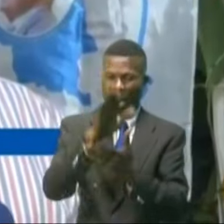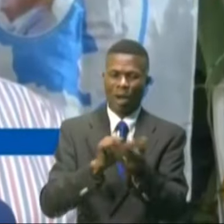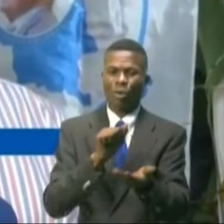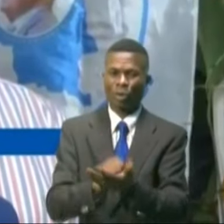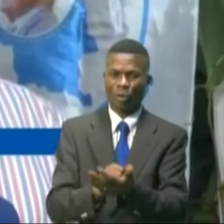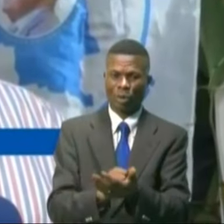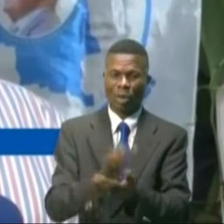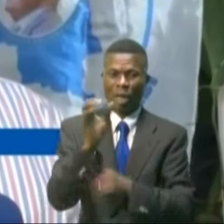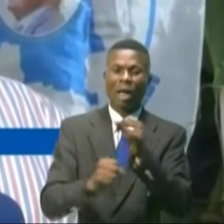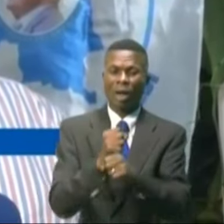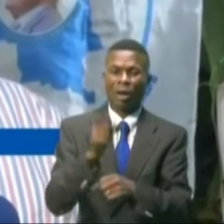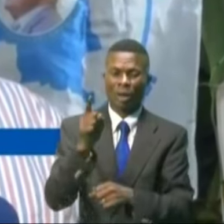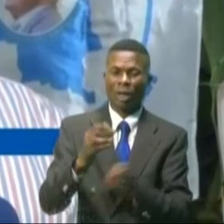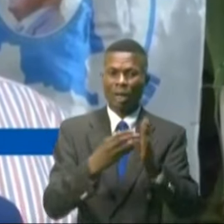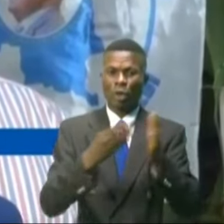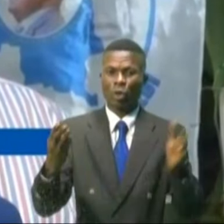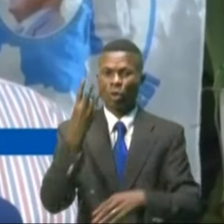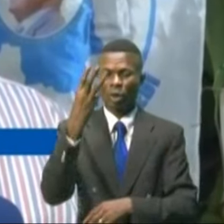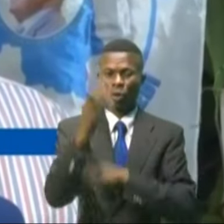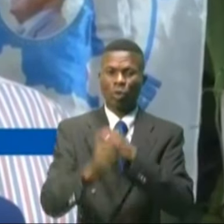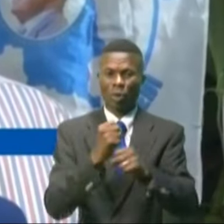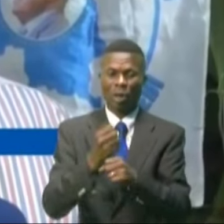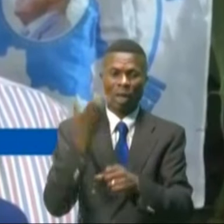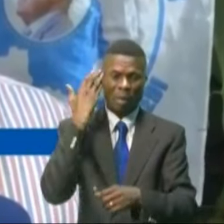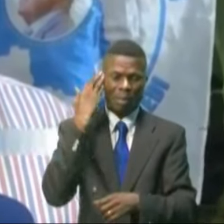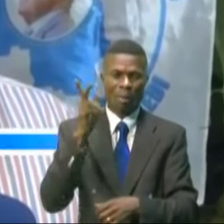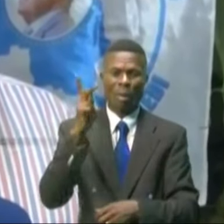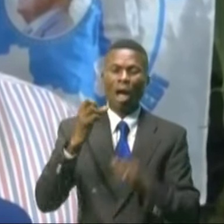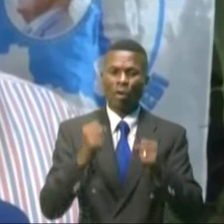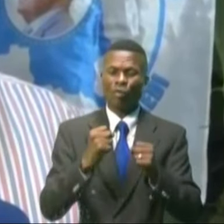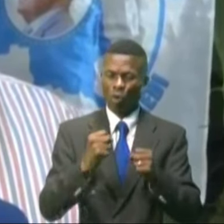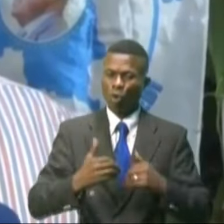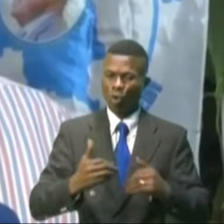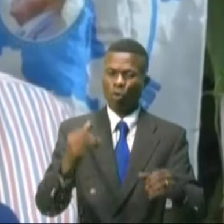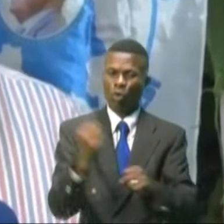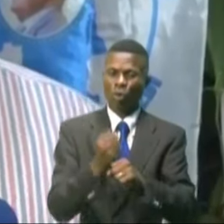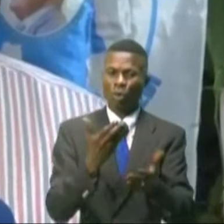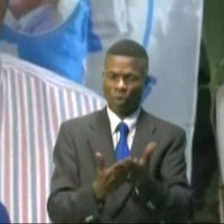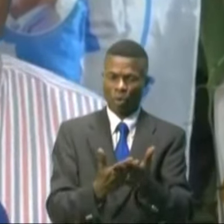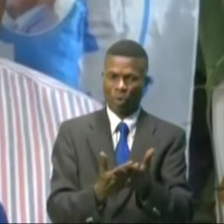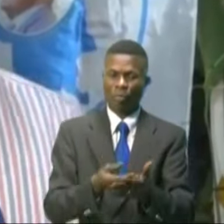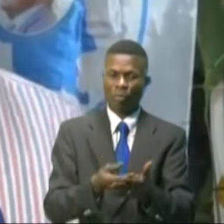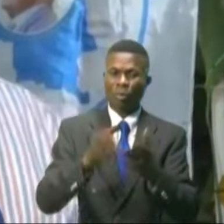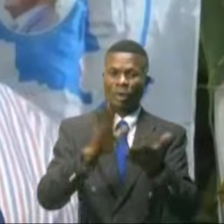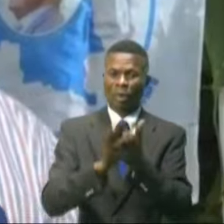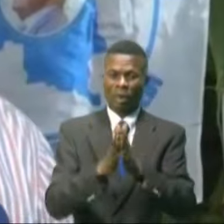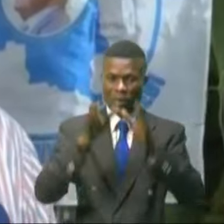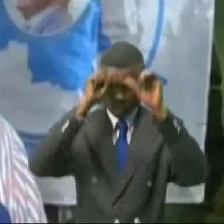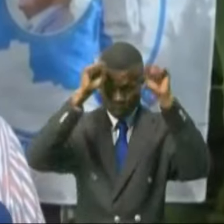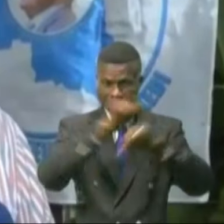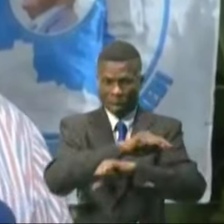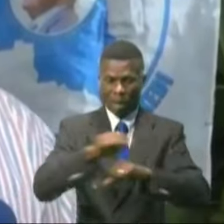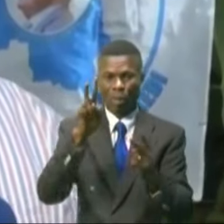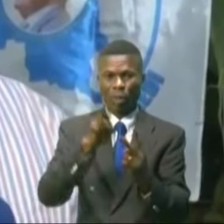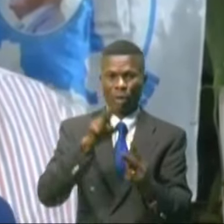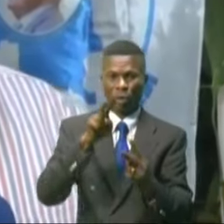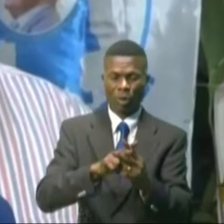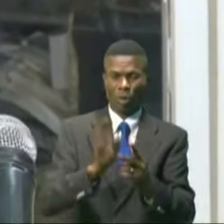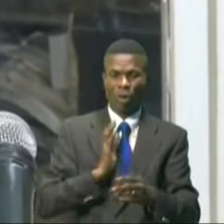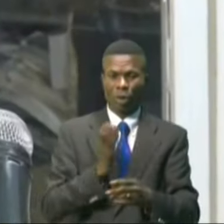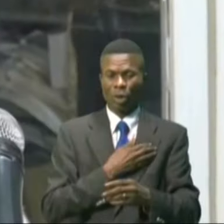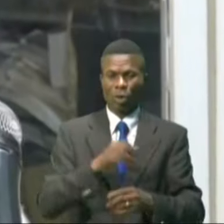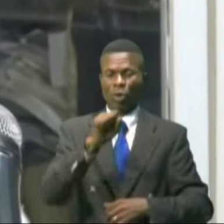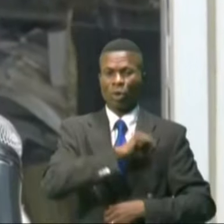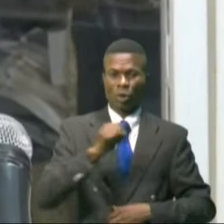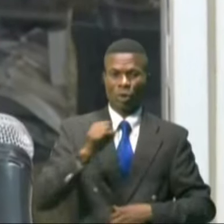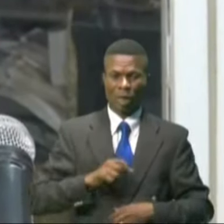son âge, c'est-à-dire à 93 ans, Papa Mukamba est encore fort, dynamique et lucide. Il va être le président du bureau provisoire de notre Sénat. C'est